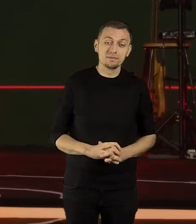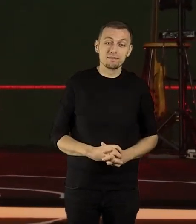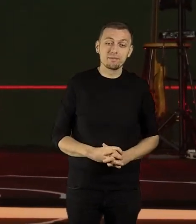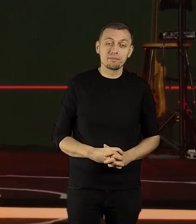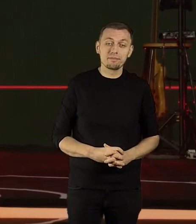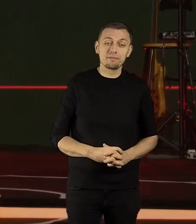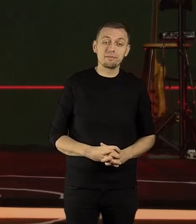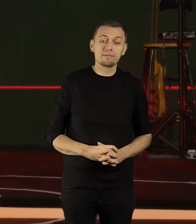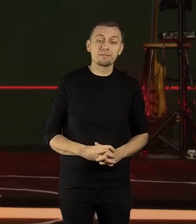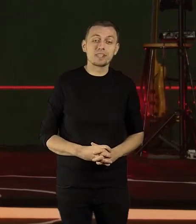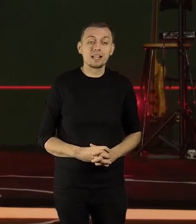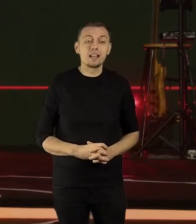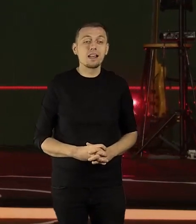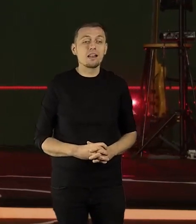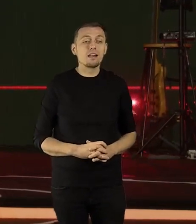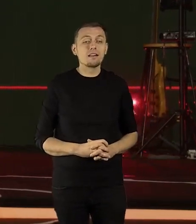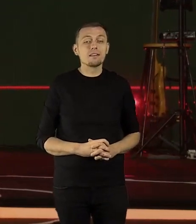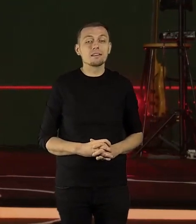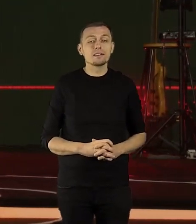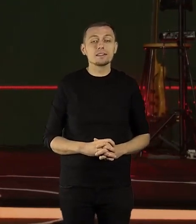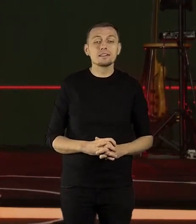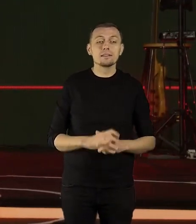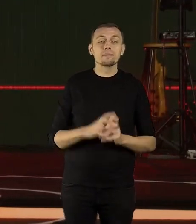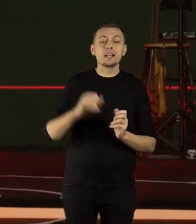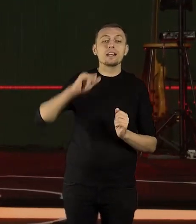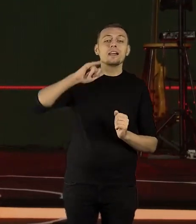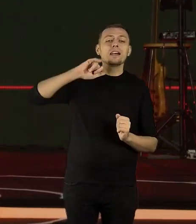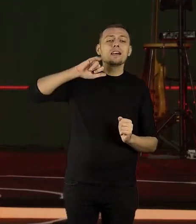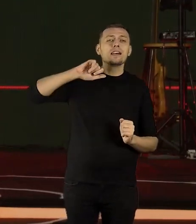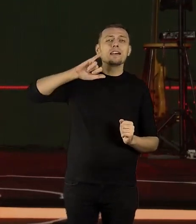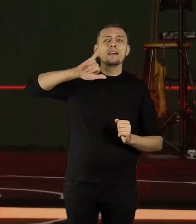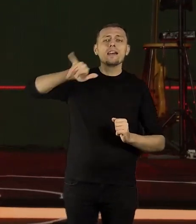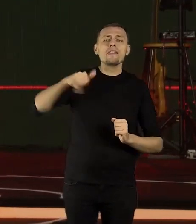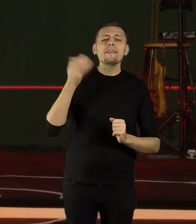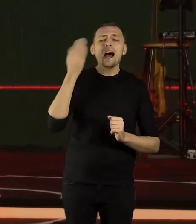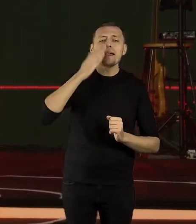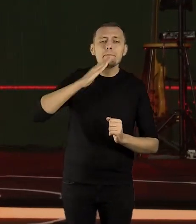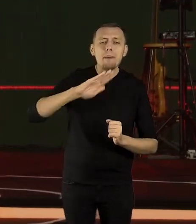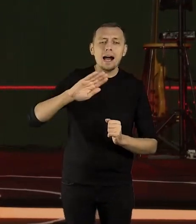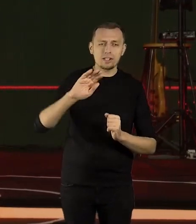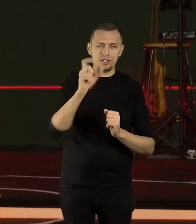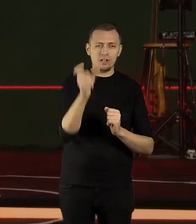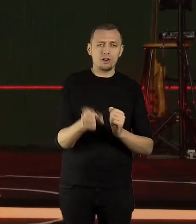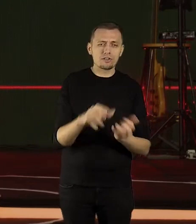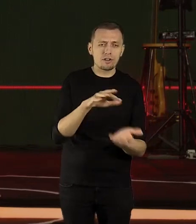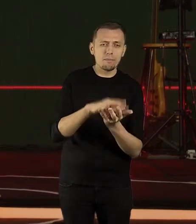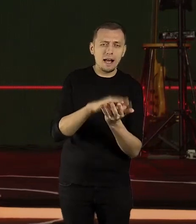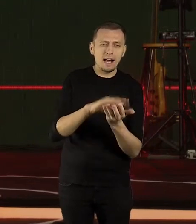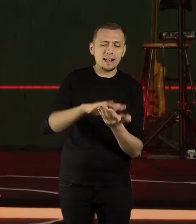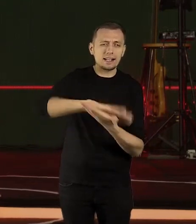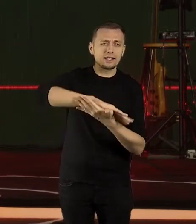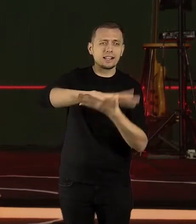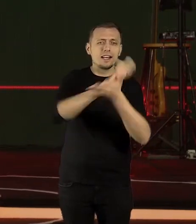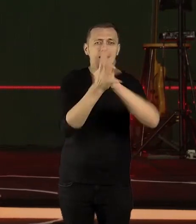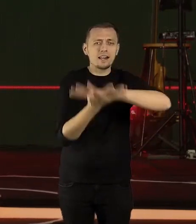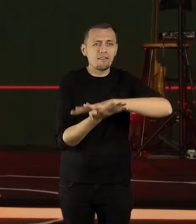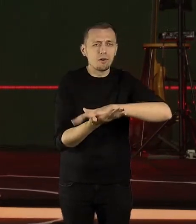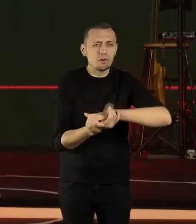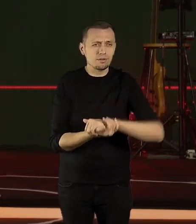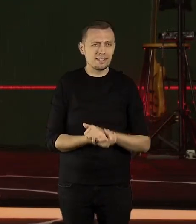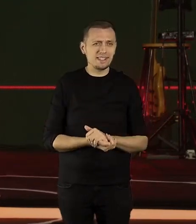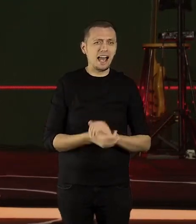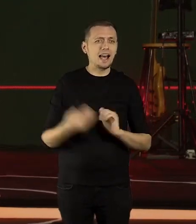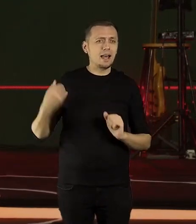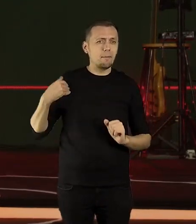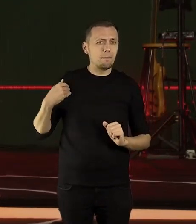rewolucjonisty wszechczasów, Jezusa Chrystusa. Być może kole ciebie to słowo rewolucjonista, bo masz na myśli